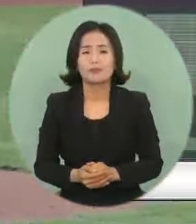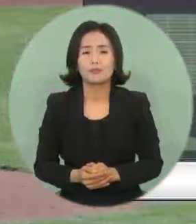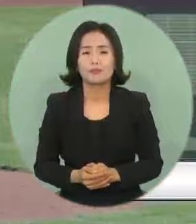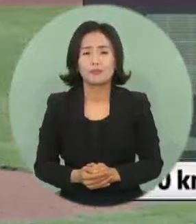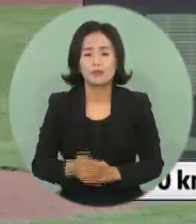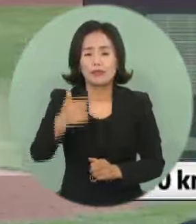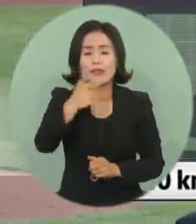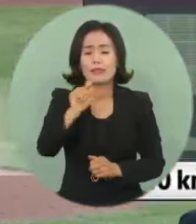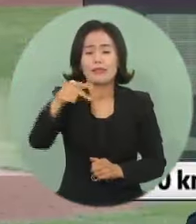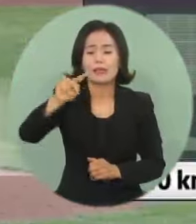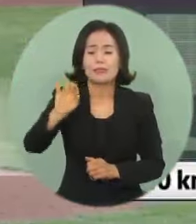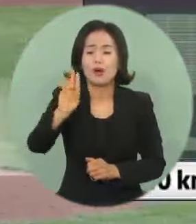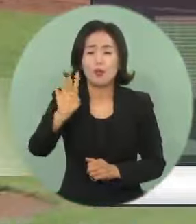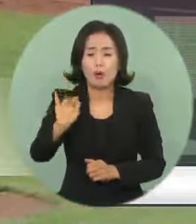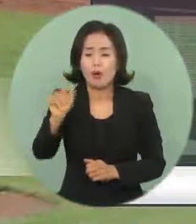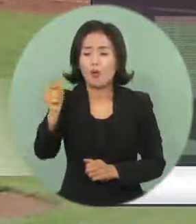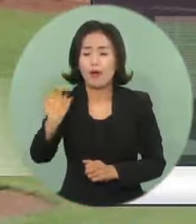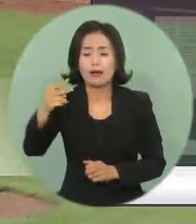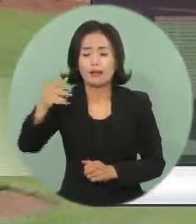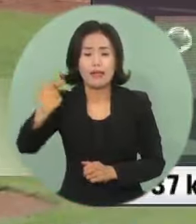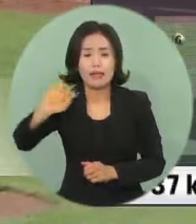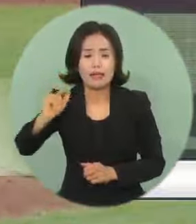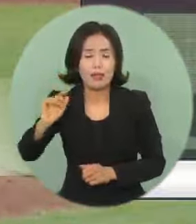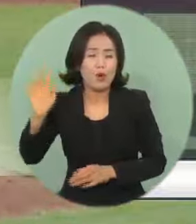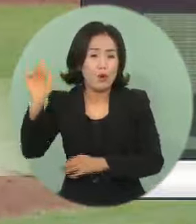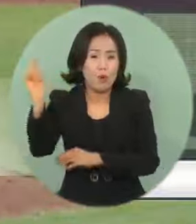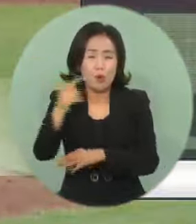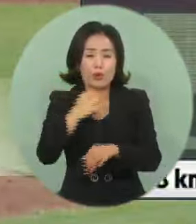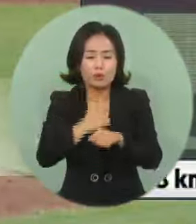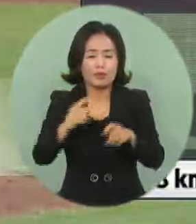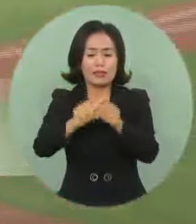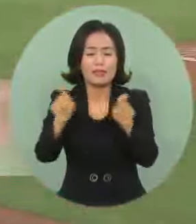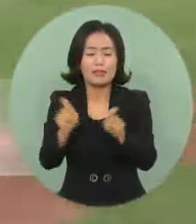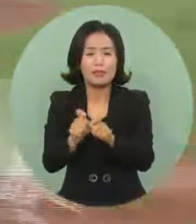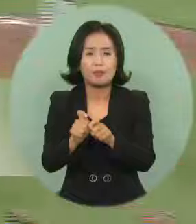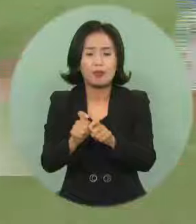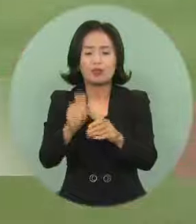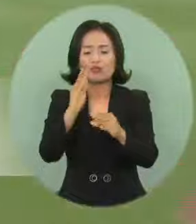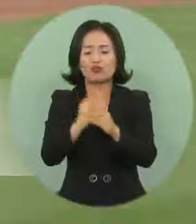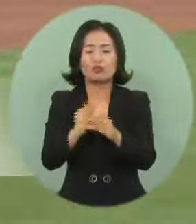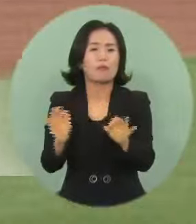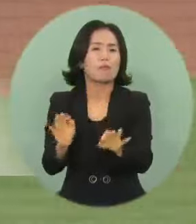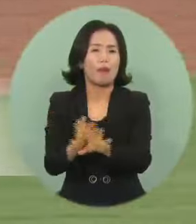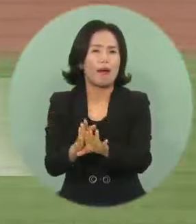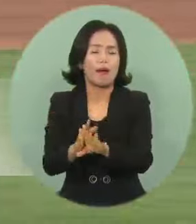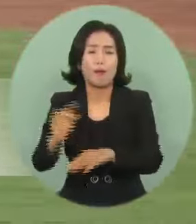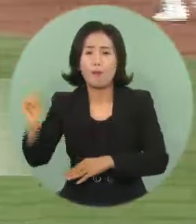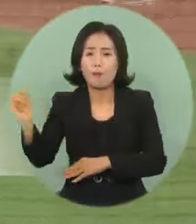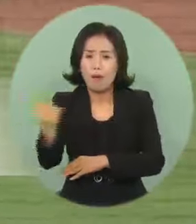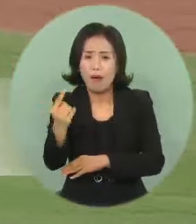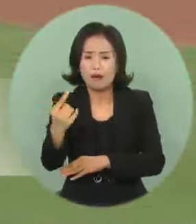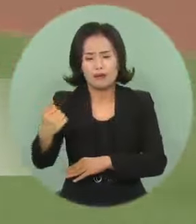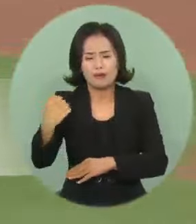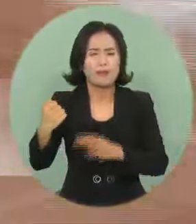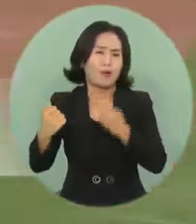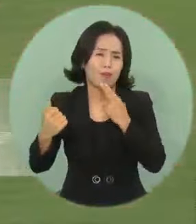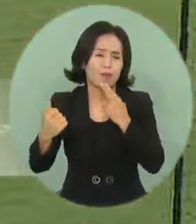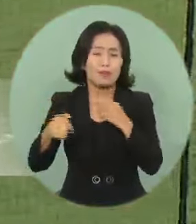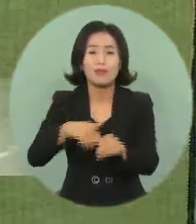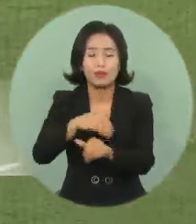더욱이 나성범과 황대인에 이어서 공수주를 갖춘 팀의 리드오프까지 사라지면서 타선에도 힘이 실리지